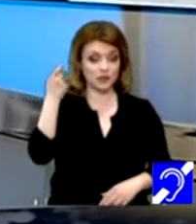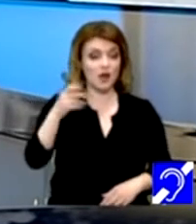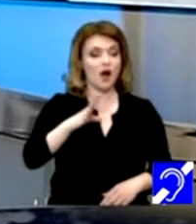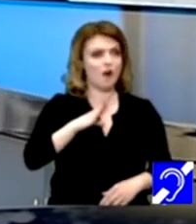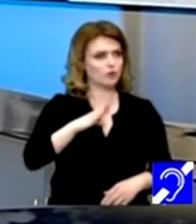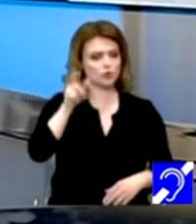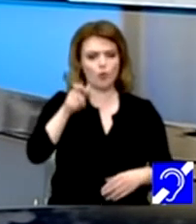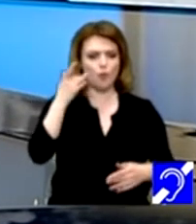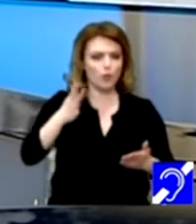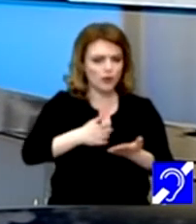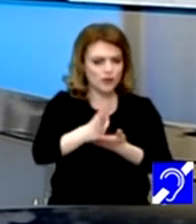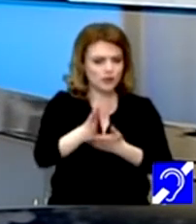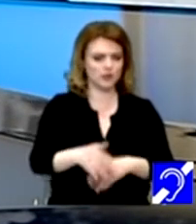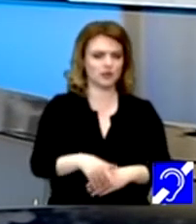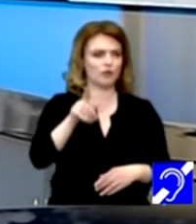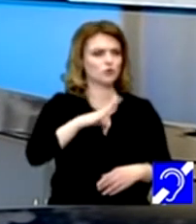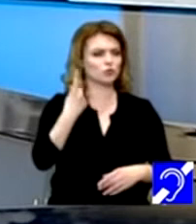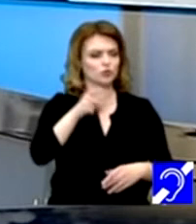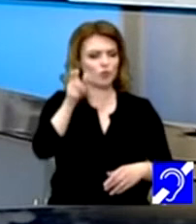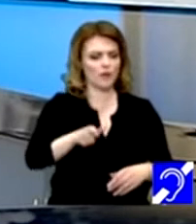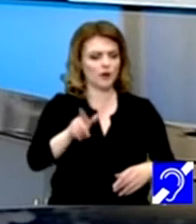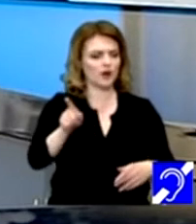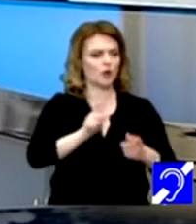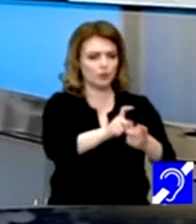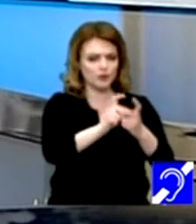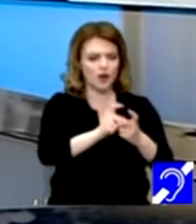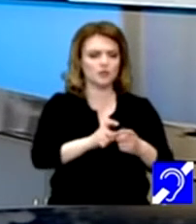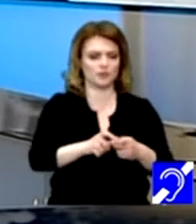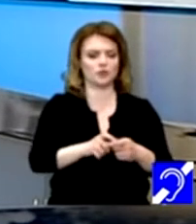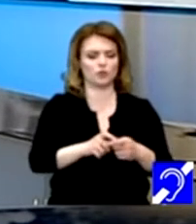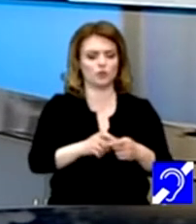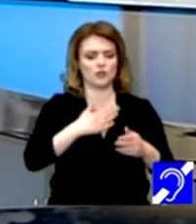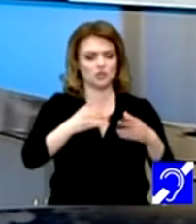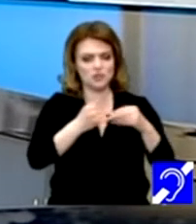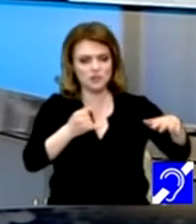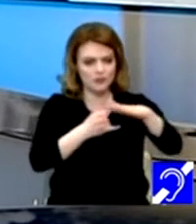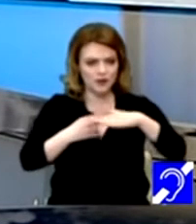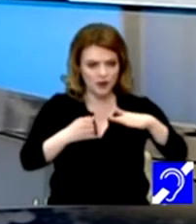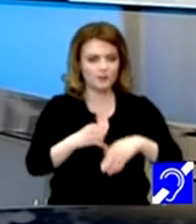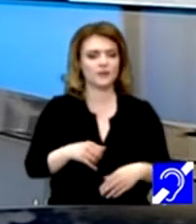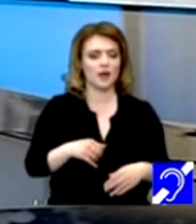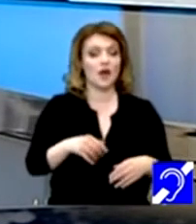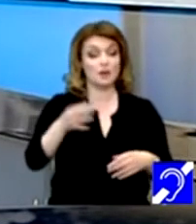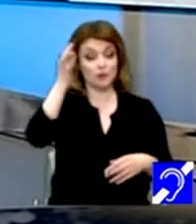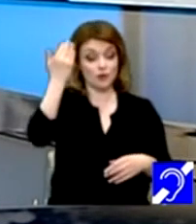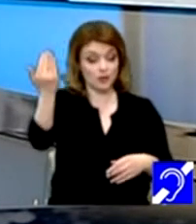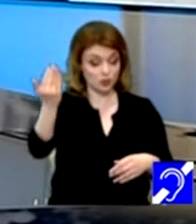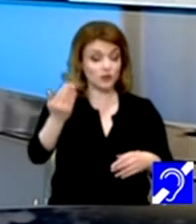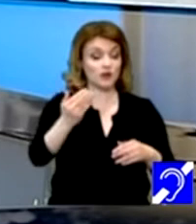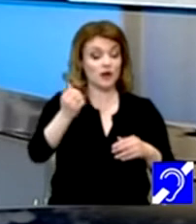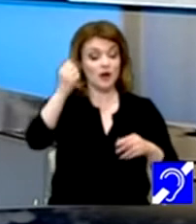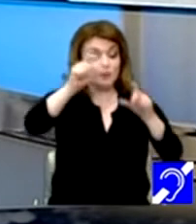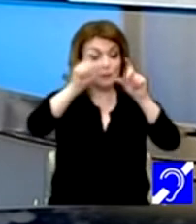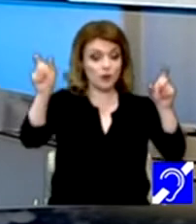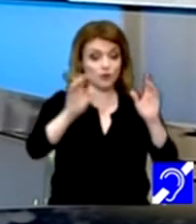om politic și unul dintre fruntașii mișcării naționale din Basarabia. În memoria lui Nicolae Costin, la Biblioteca Națională a Republicii